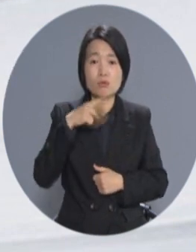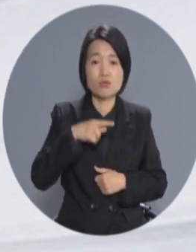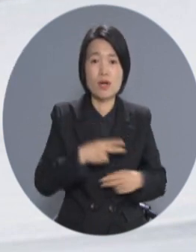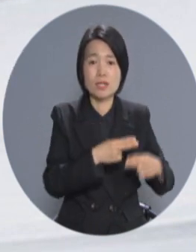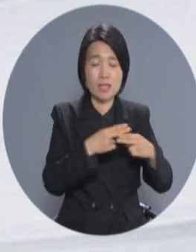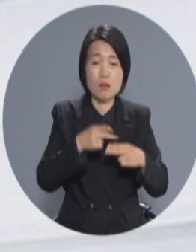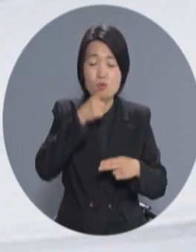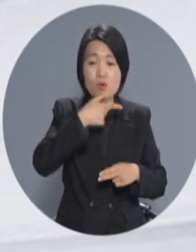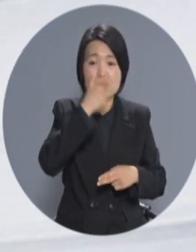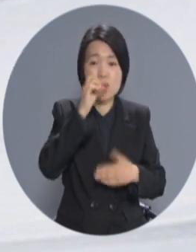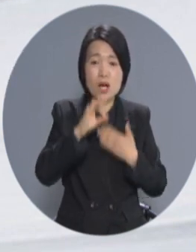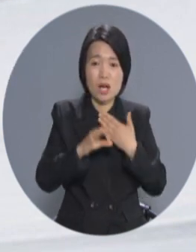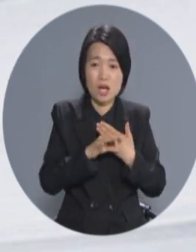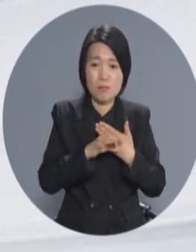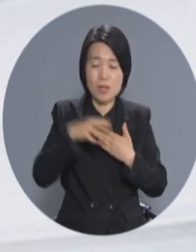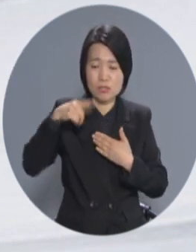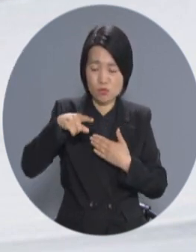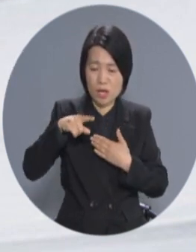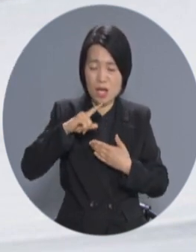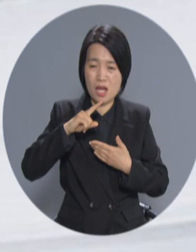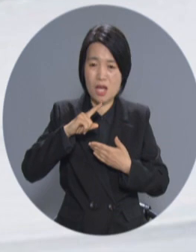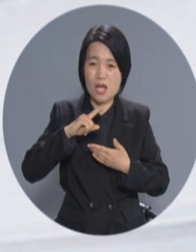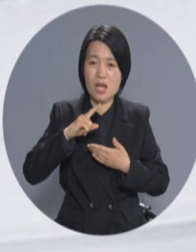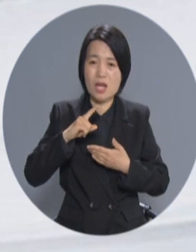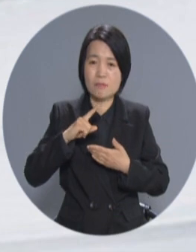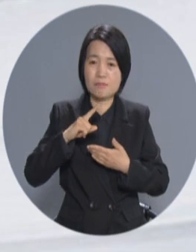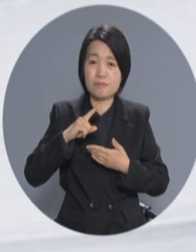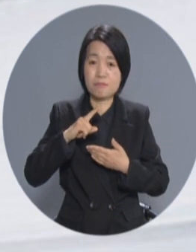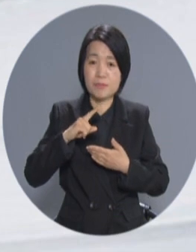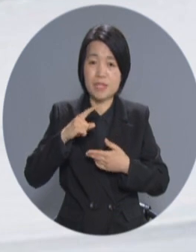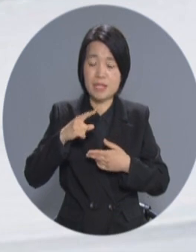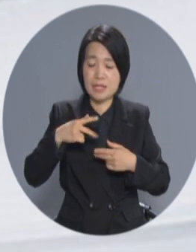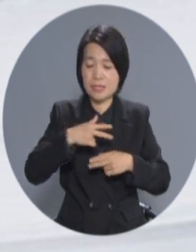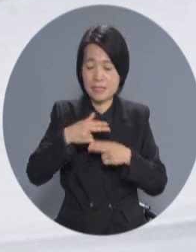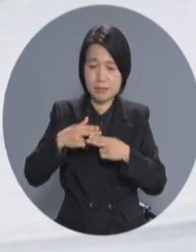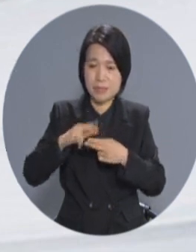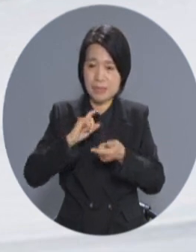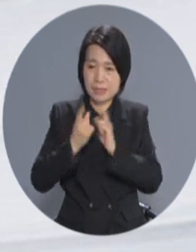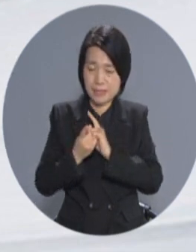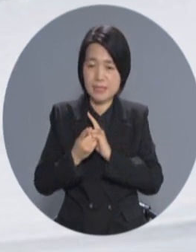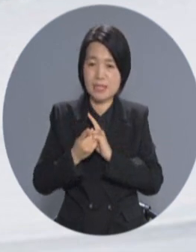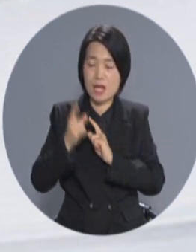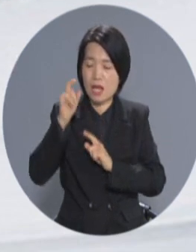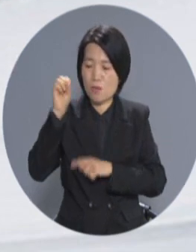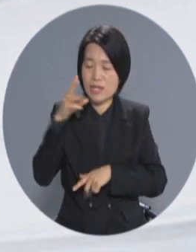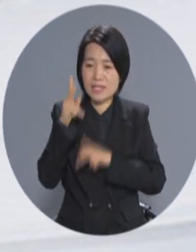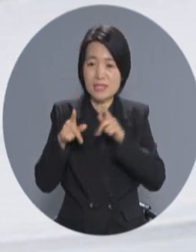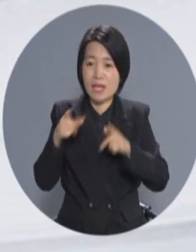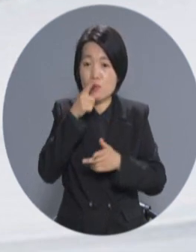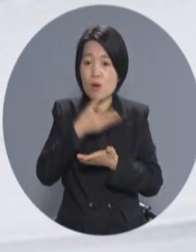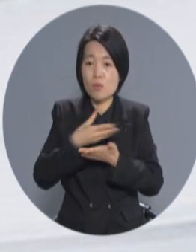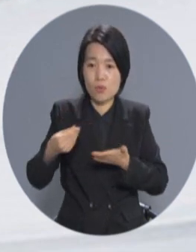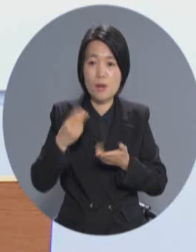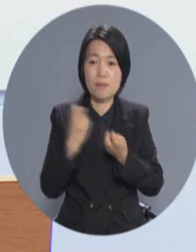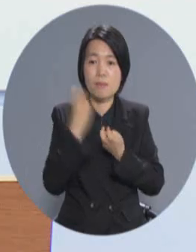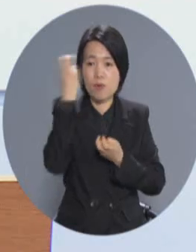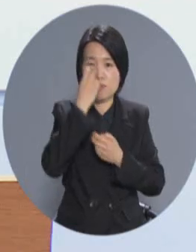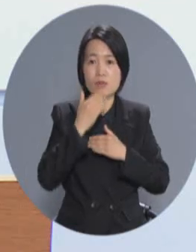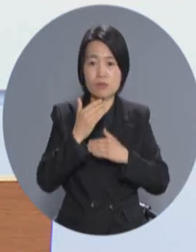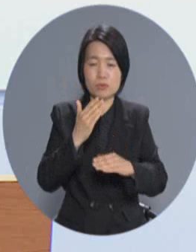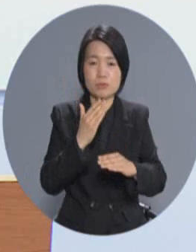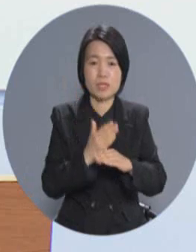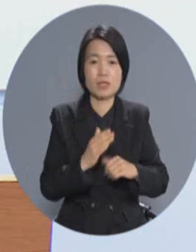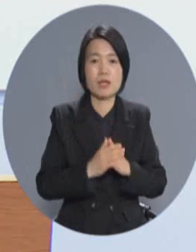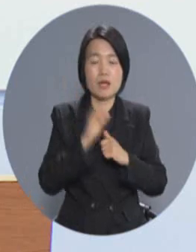물이 부족할 경우 주암 조절지댐에서 광양산단으로 직접 물을 공급하는 방안도 검토하기로 했습니다.